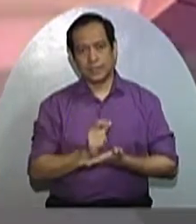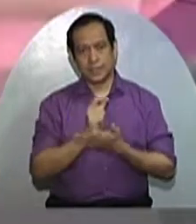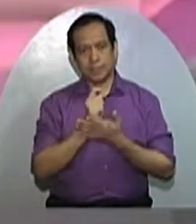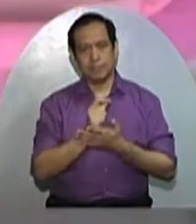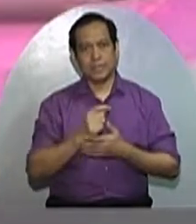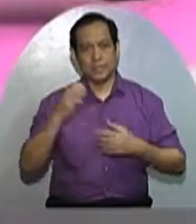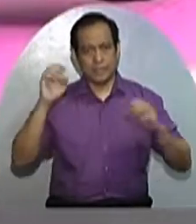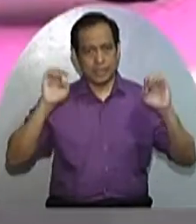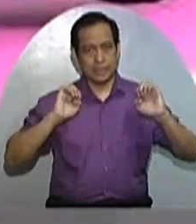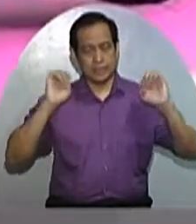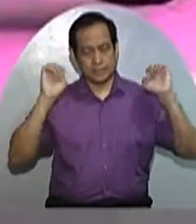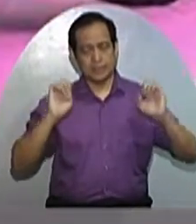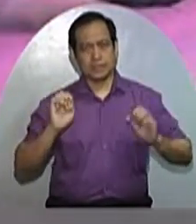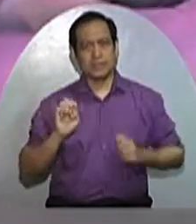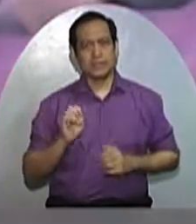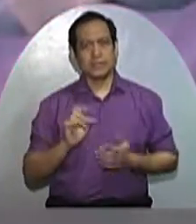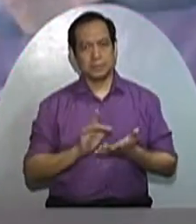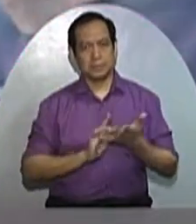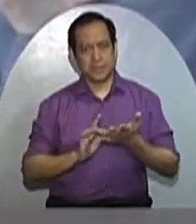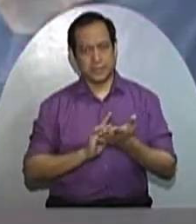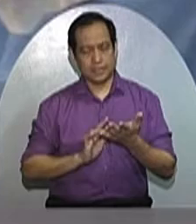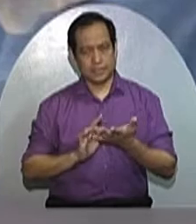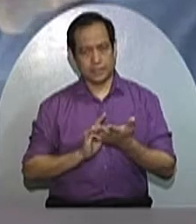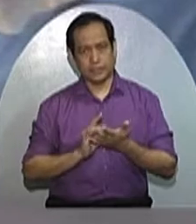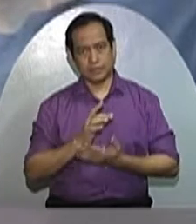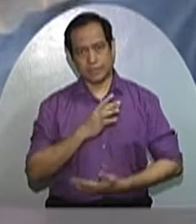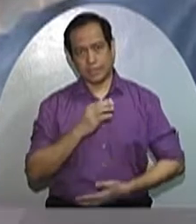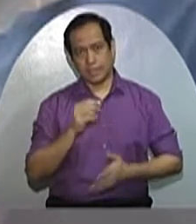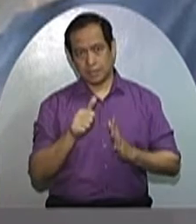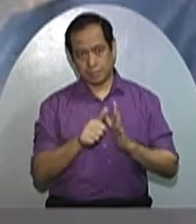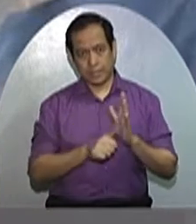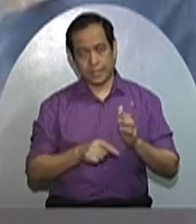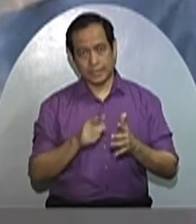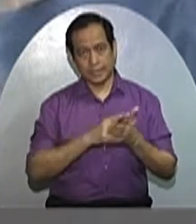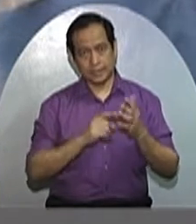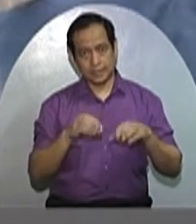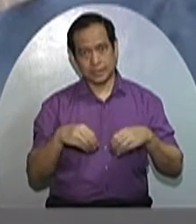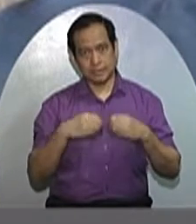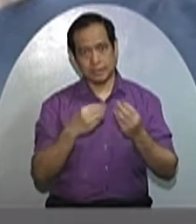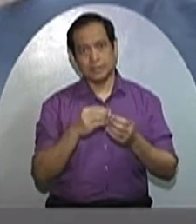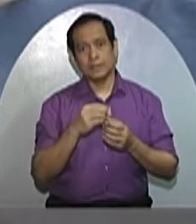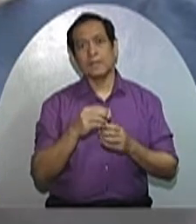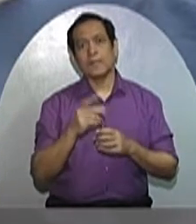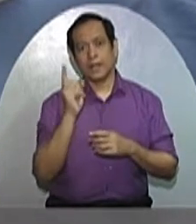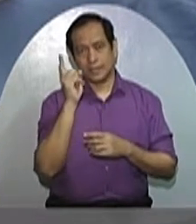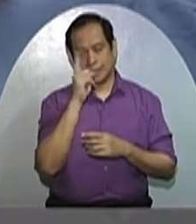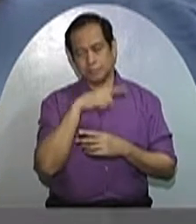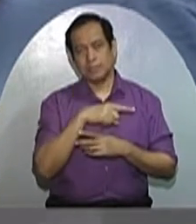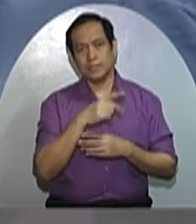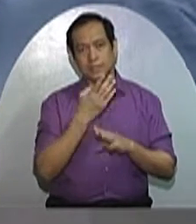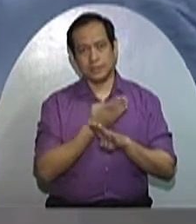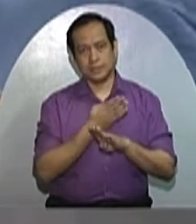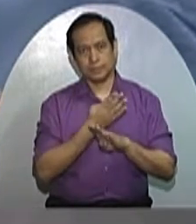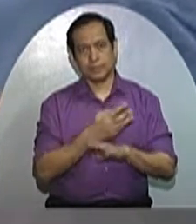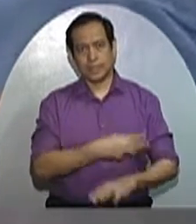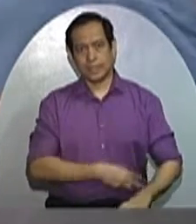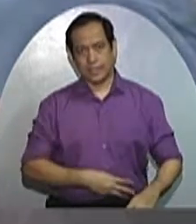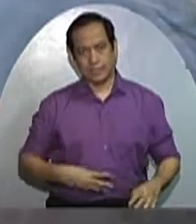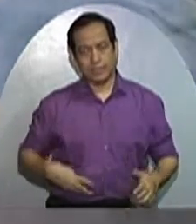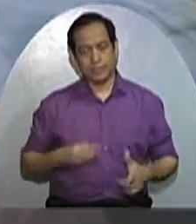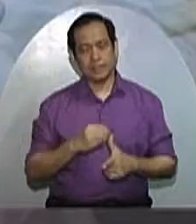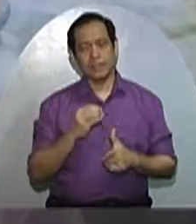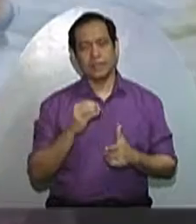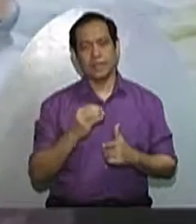therapy, exercise, medikasyon at operasyon na paglalagay ng artificial na buto sa bewang o